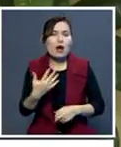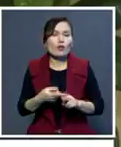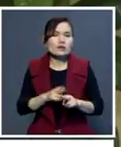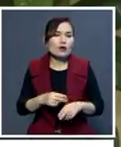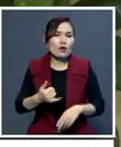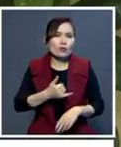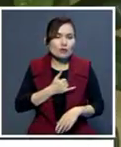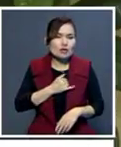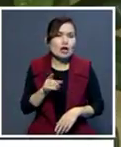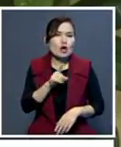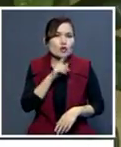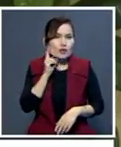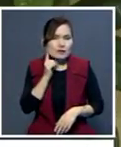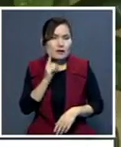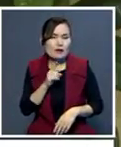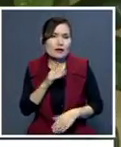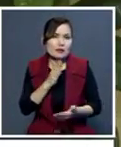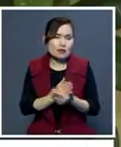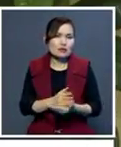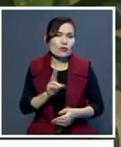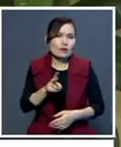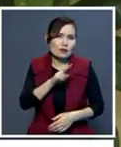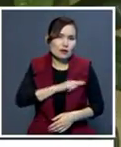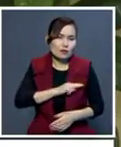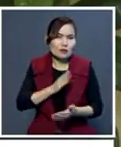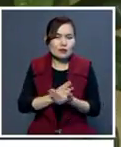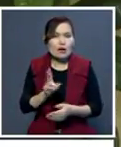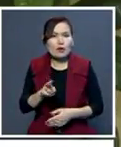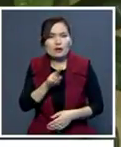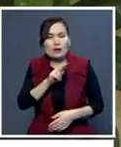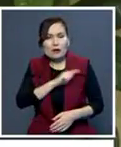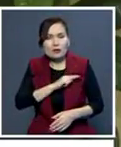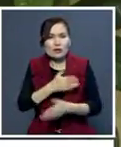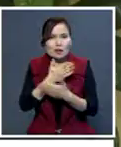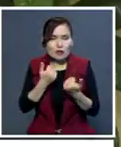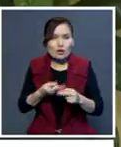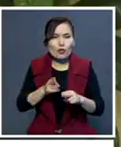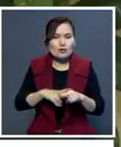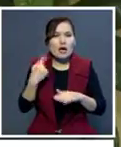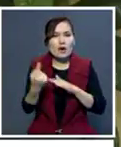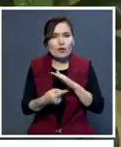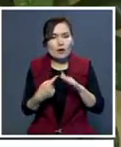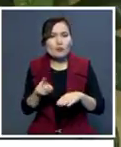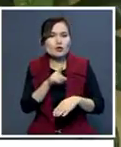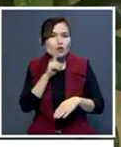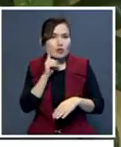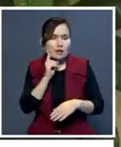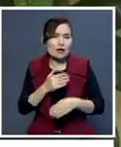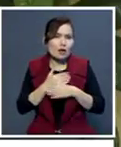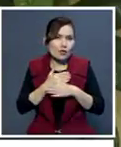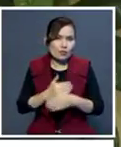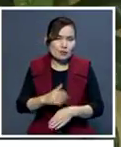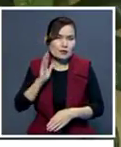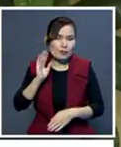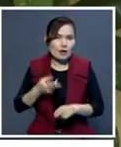әсіресе бізде NEET жастар категориясы бар, Not Employment Education Training деген халықаралық аббревиатура, ол не жұмыс істемейтін, не сабақ оқымайтын,